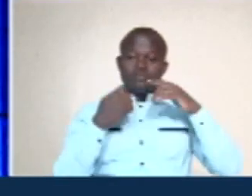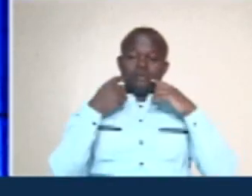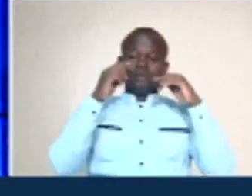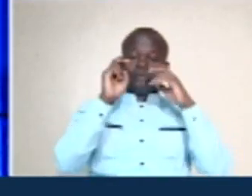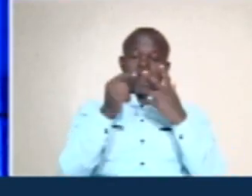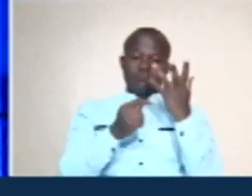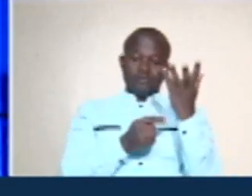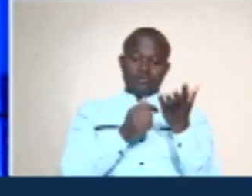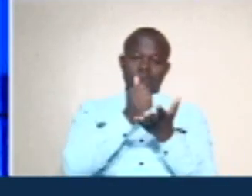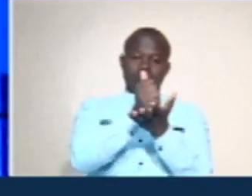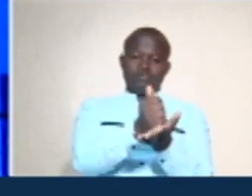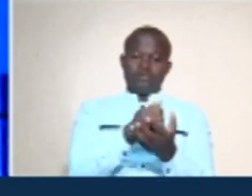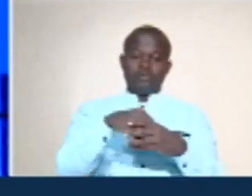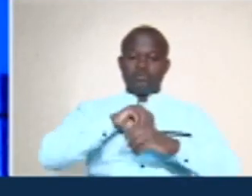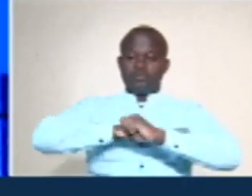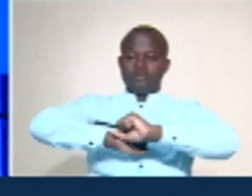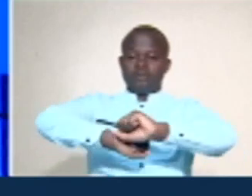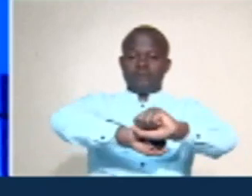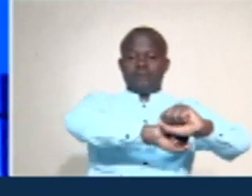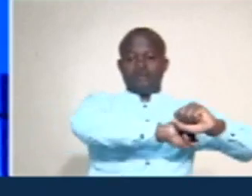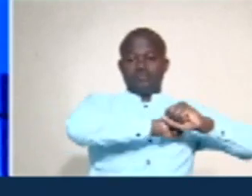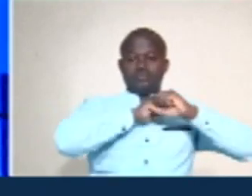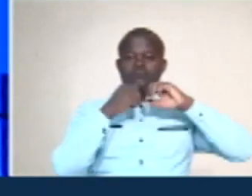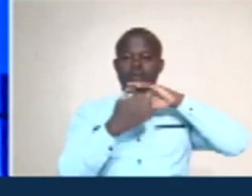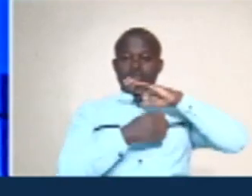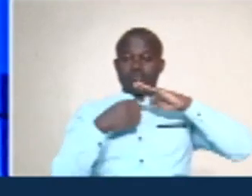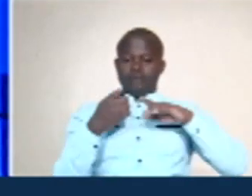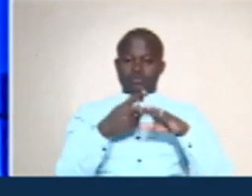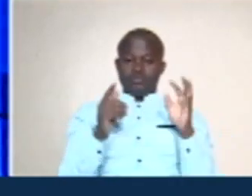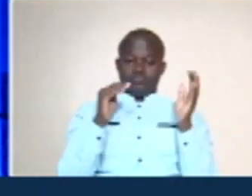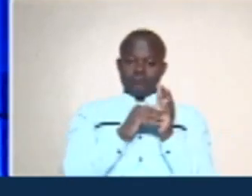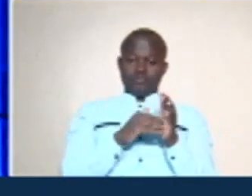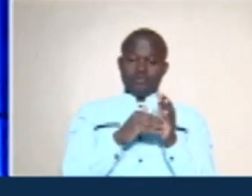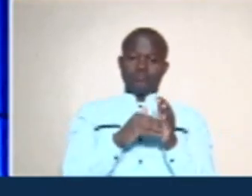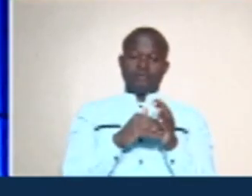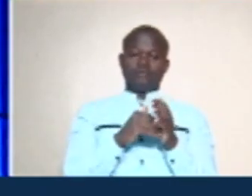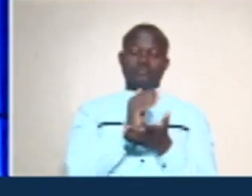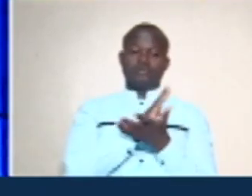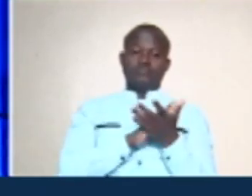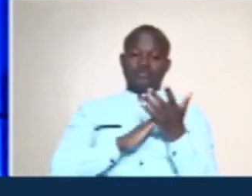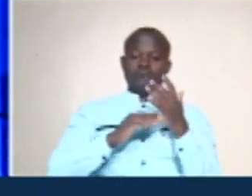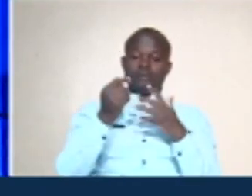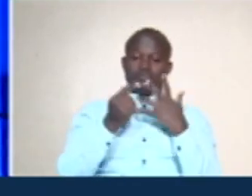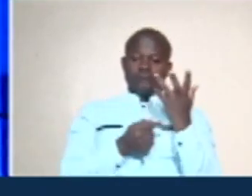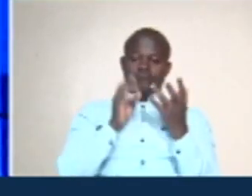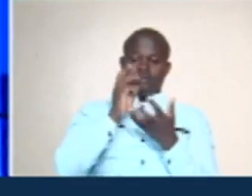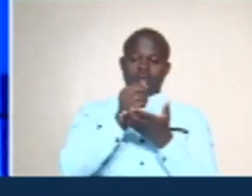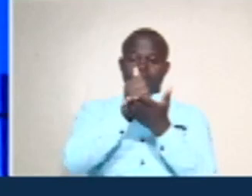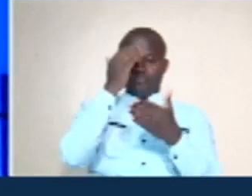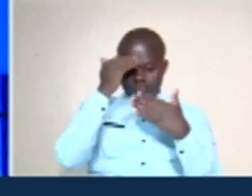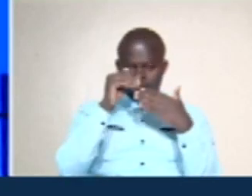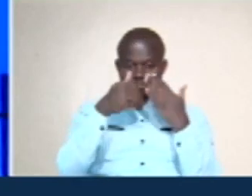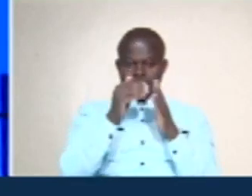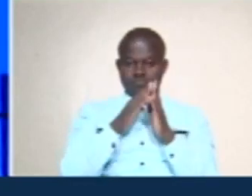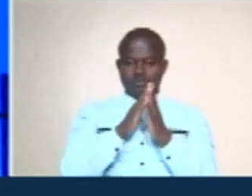ibyo bintu bifasha mu kurengera ibidukikije hagati aho ariko ibingibi rero ngo bikazaba binafasha kugira ngo